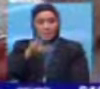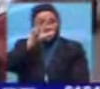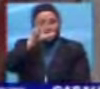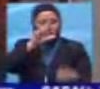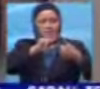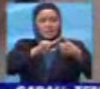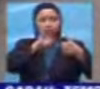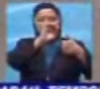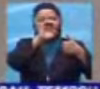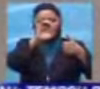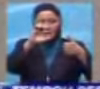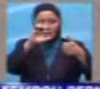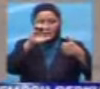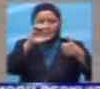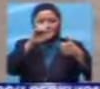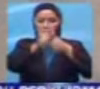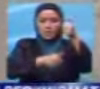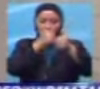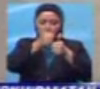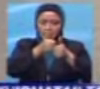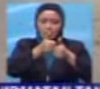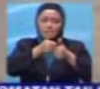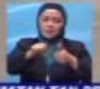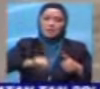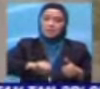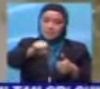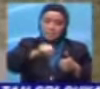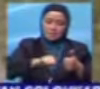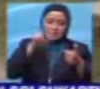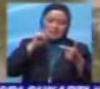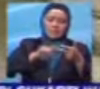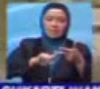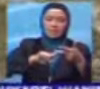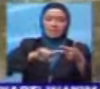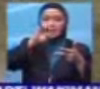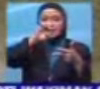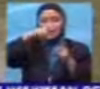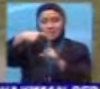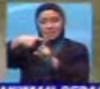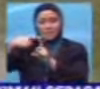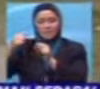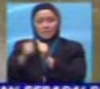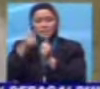eksekutif, transmisi manual dan automatik serta eksekutif plus dengan harga bermula